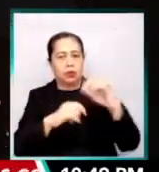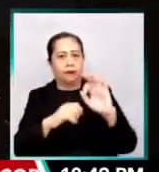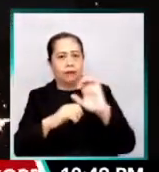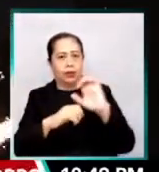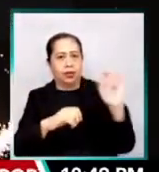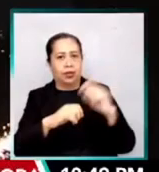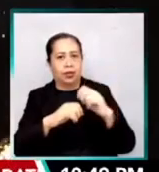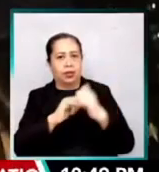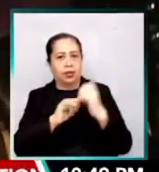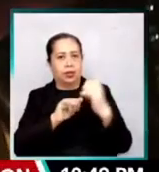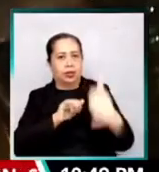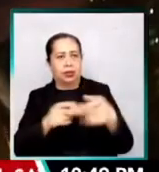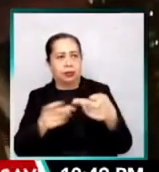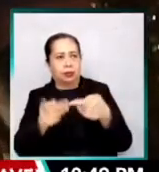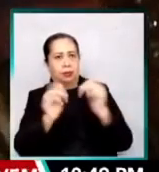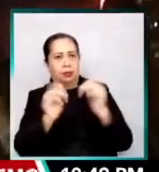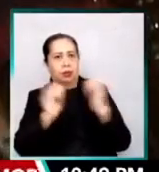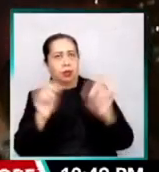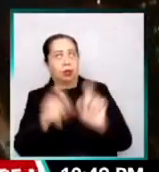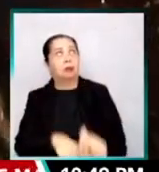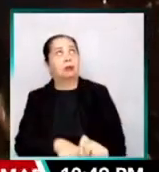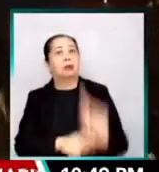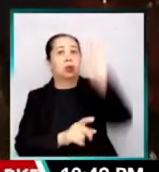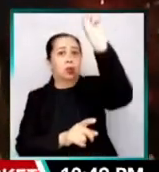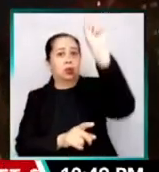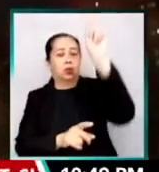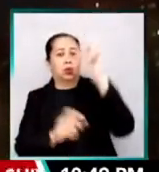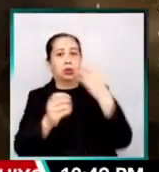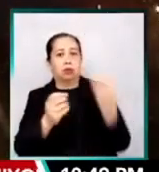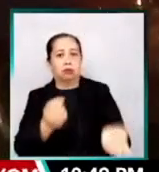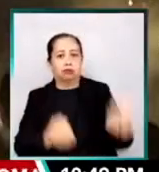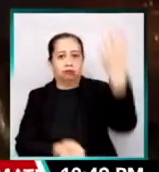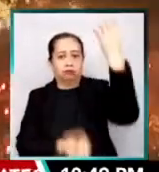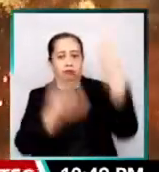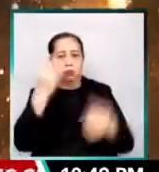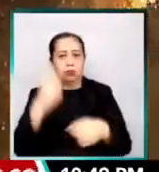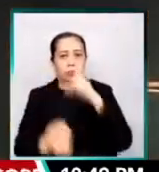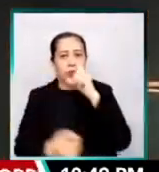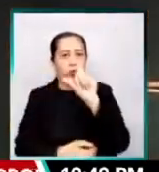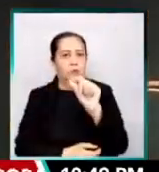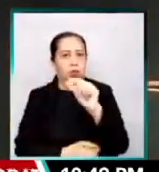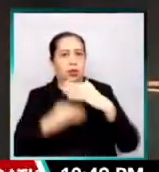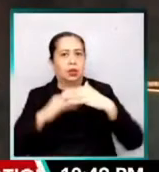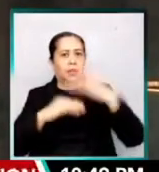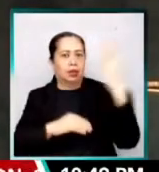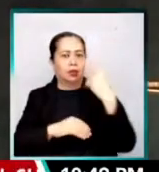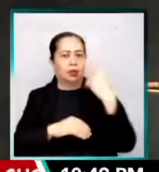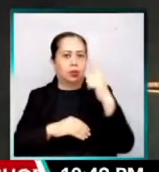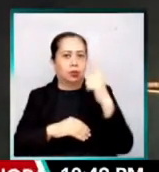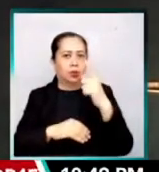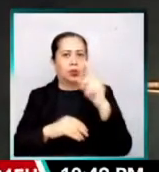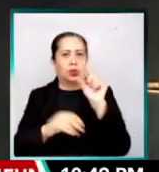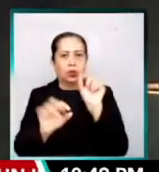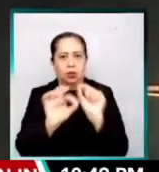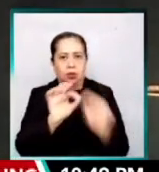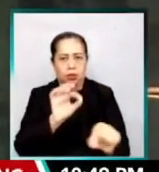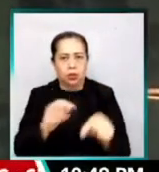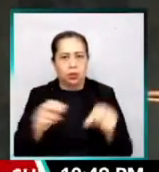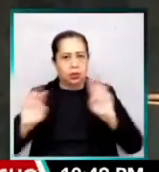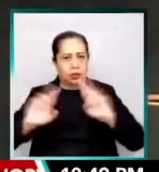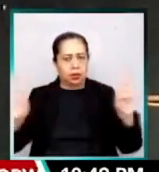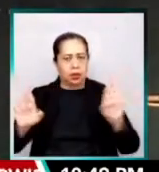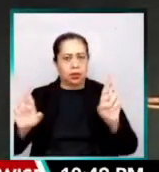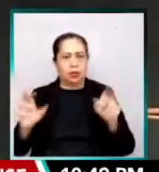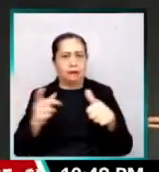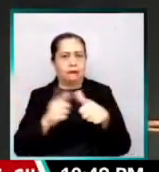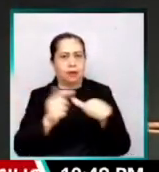ibang tao, pataas ang direksyon kung lumilipad. Edad 21 pataas ang magsisindi. May nakahandang first aid sa lugar